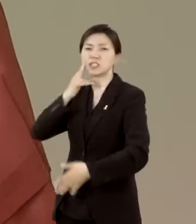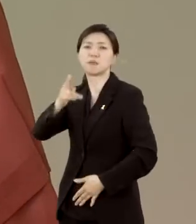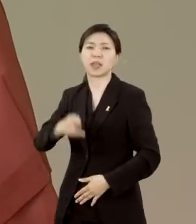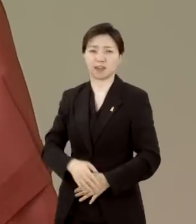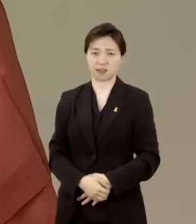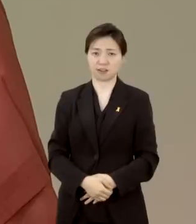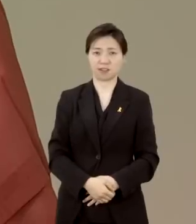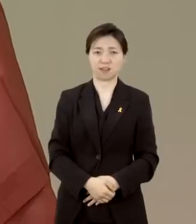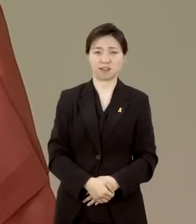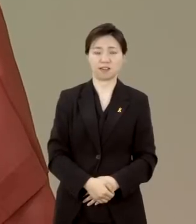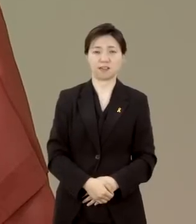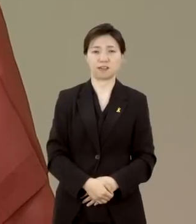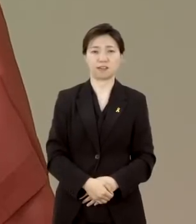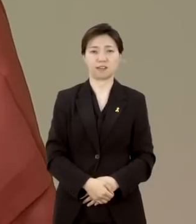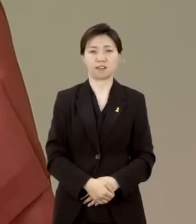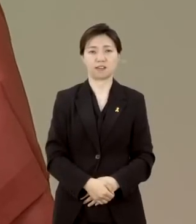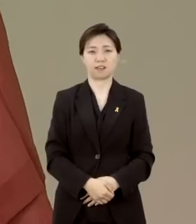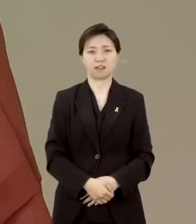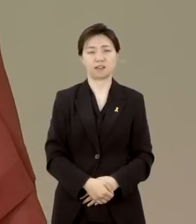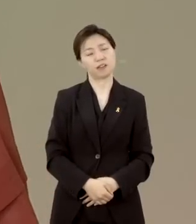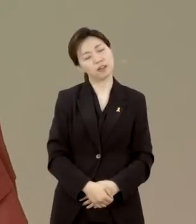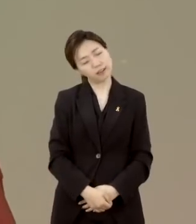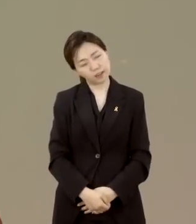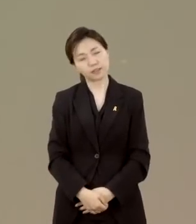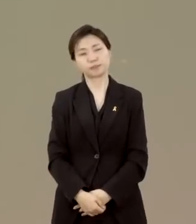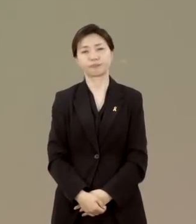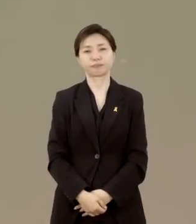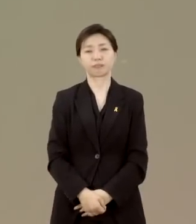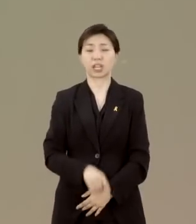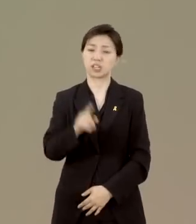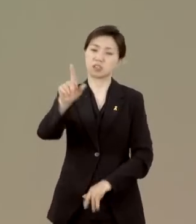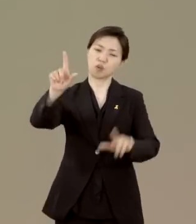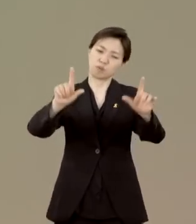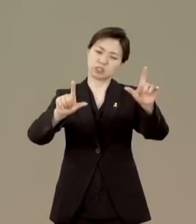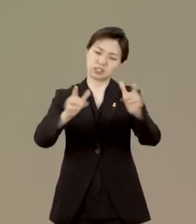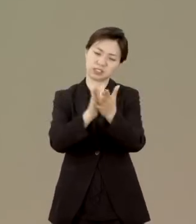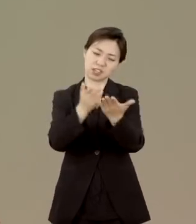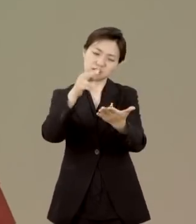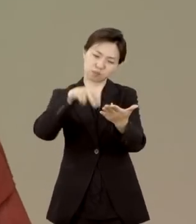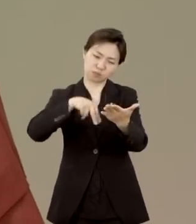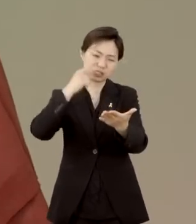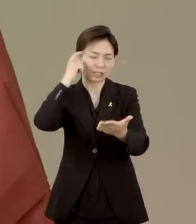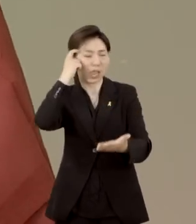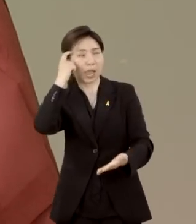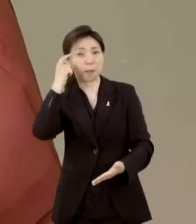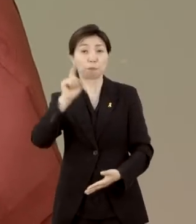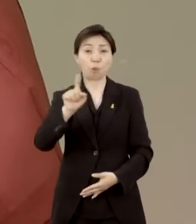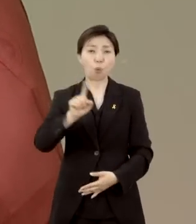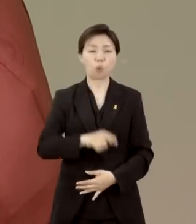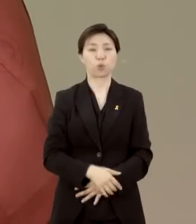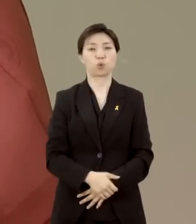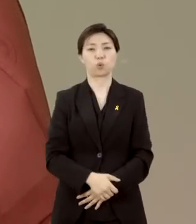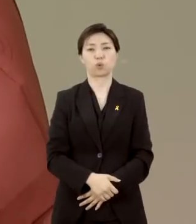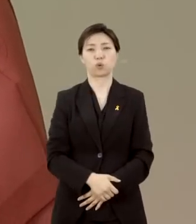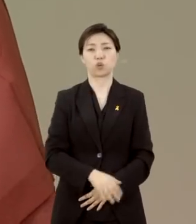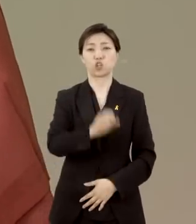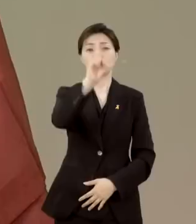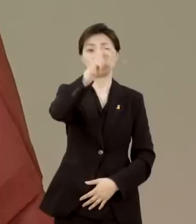아 이런 걸 보고 이런 생각이 들더라고요